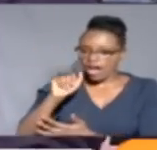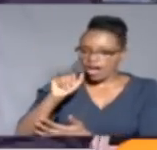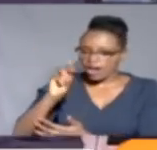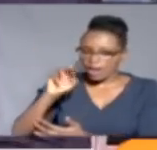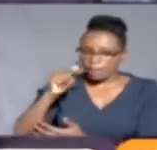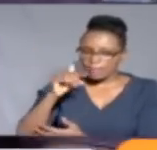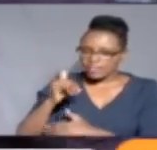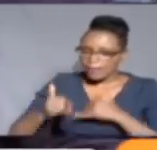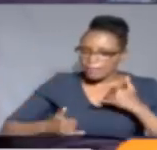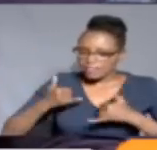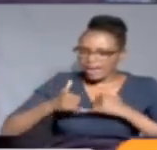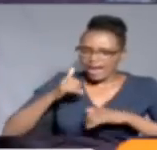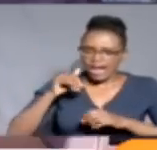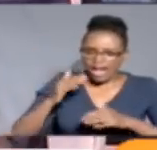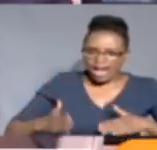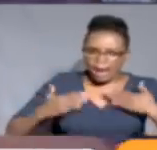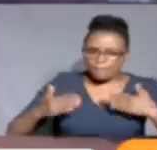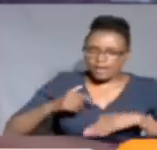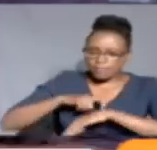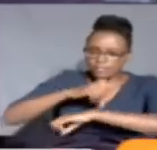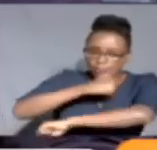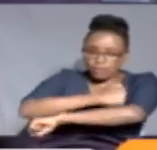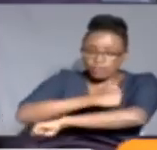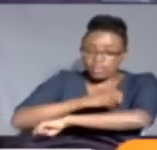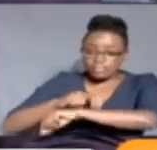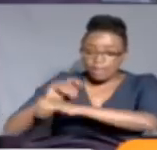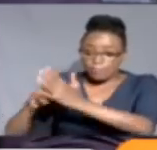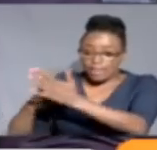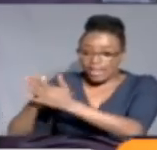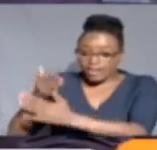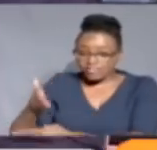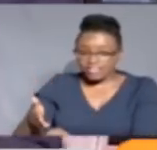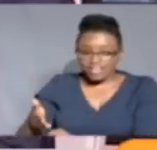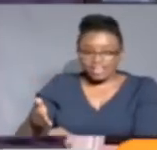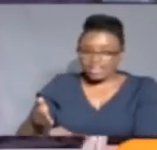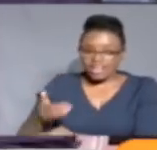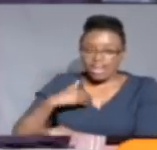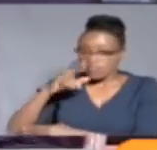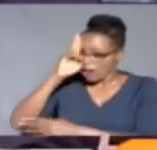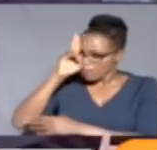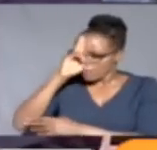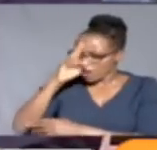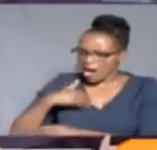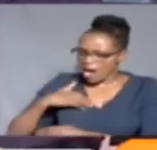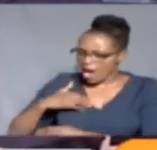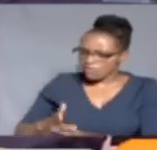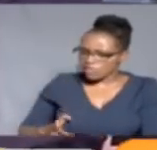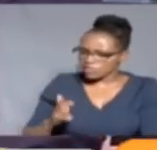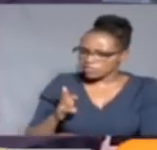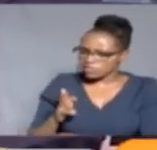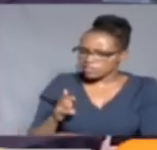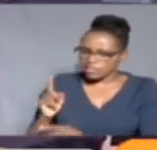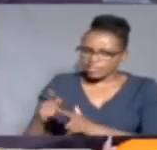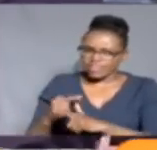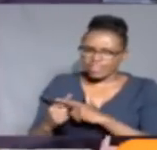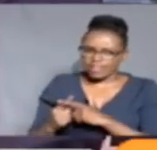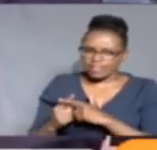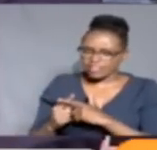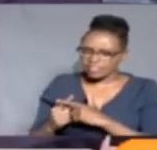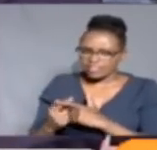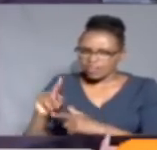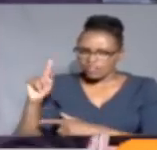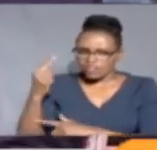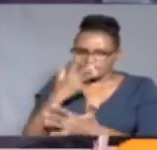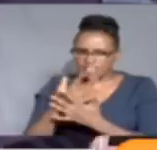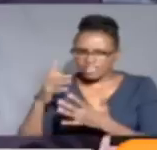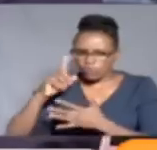nilikuwa nimefurahia naenda shule. But vile nilifika pale nikakuta kuna askari kuna bunduki. Alafu kitu wa kwanza